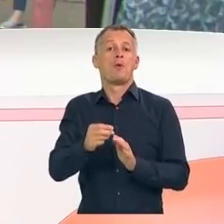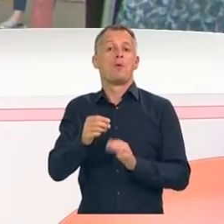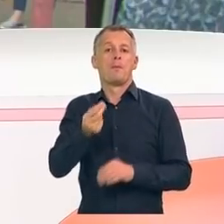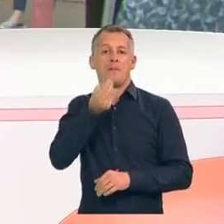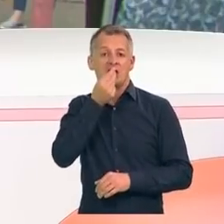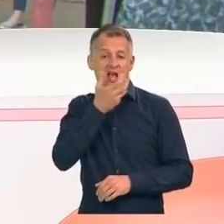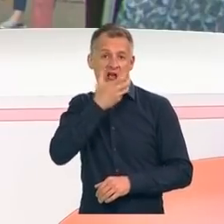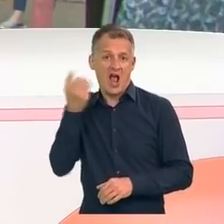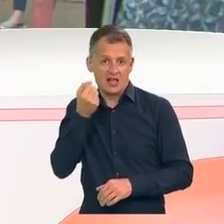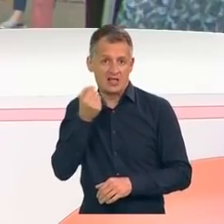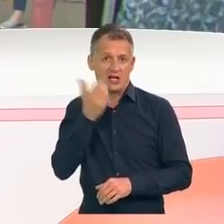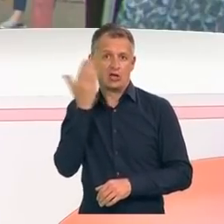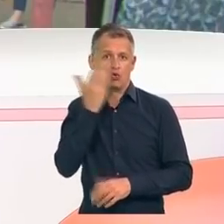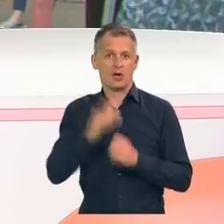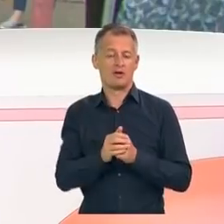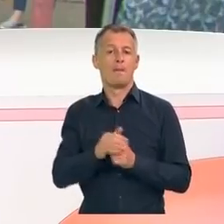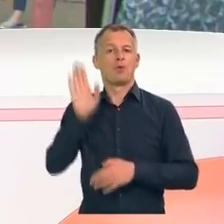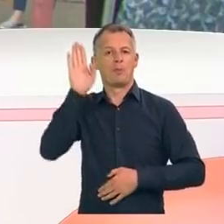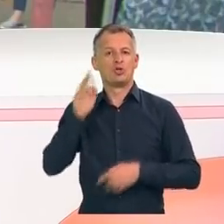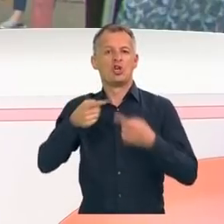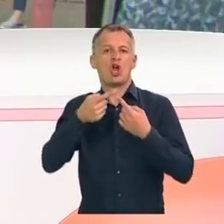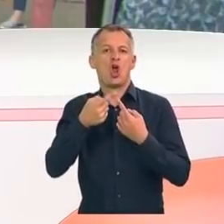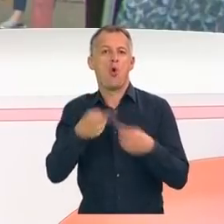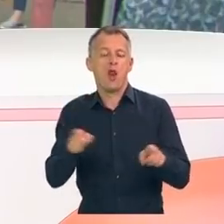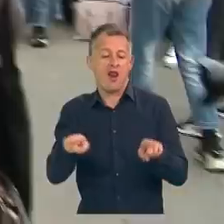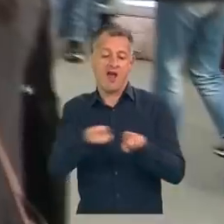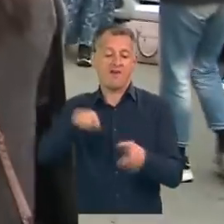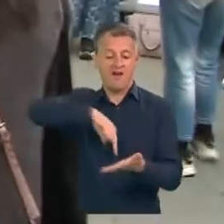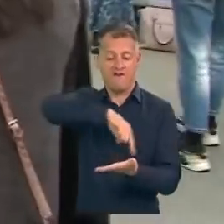Școli. Promisiuni goale, la fel ca farfuriile, spun copiii.